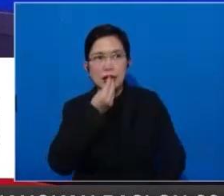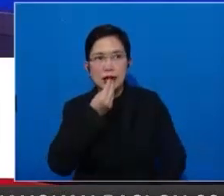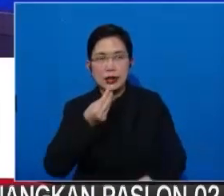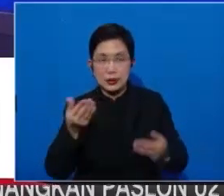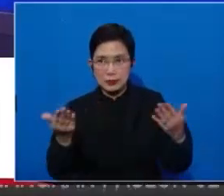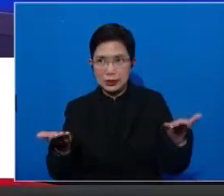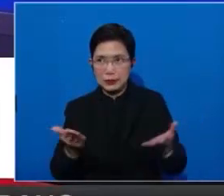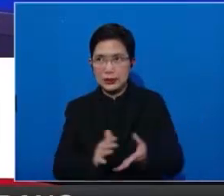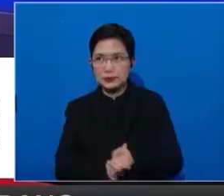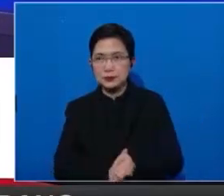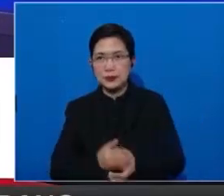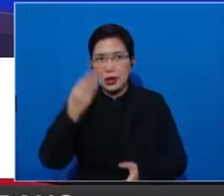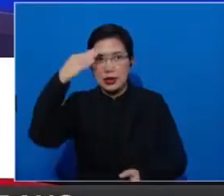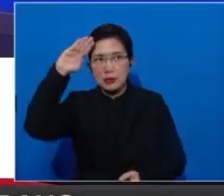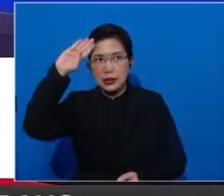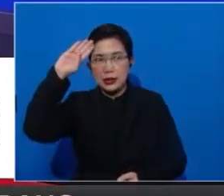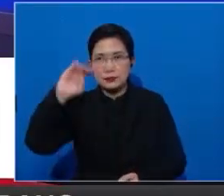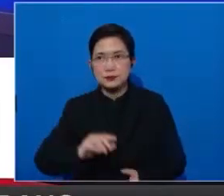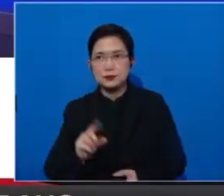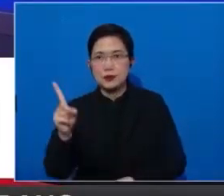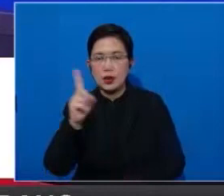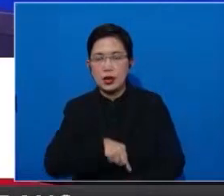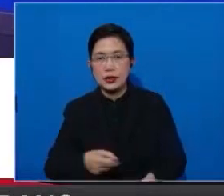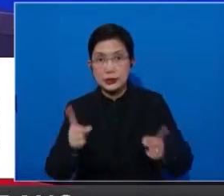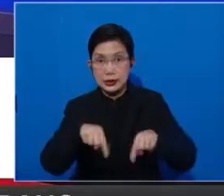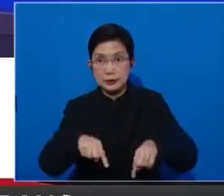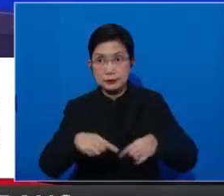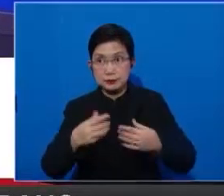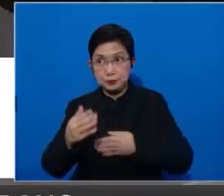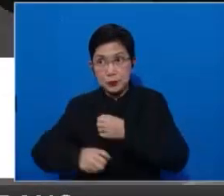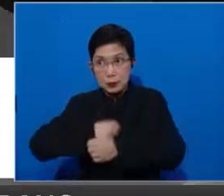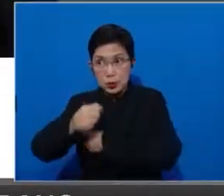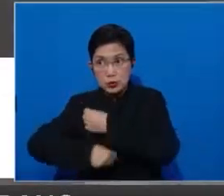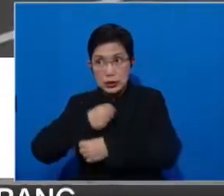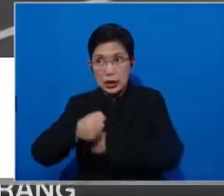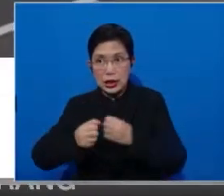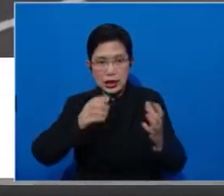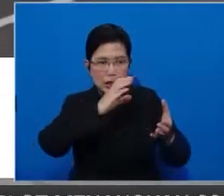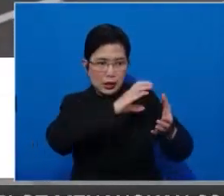pengolah pepaya di Blitar yang kami rangkum dalam segmen Sehari Menjadi.